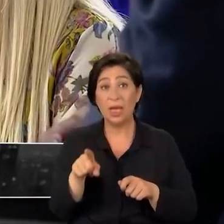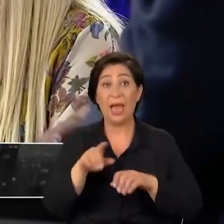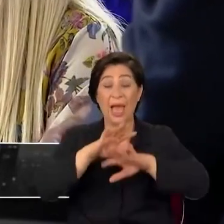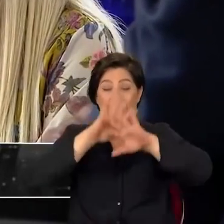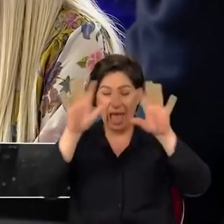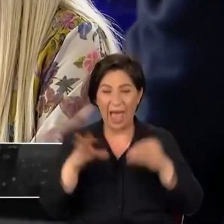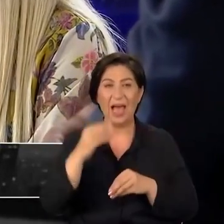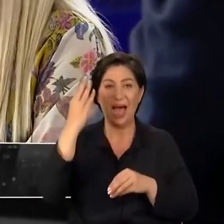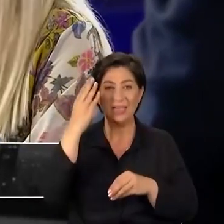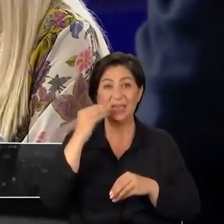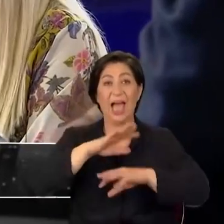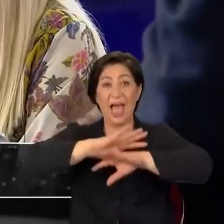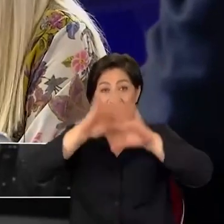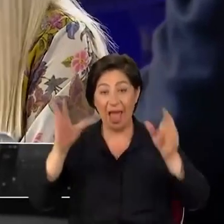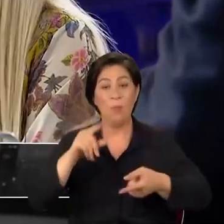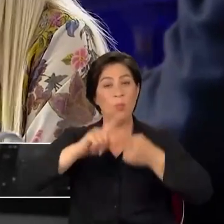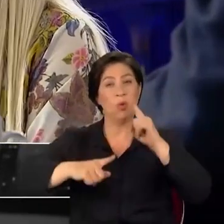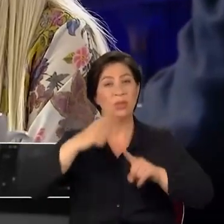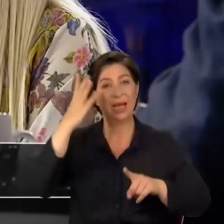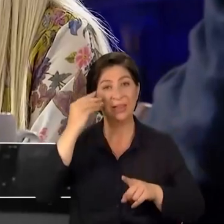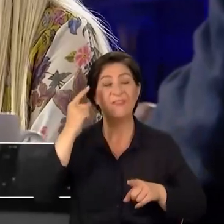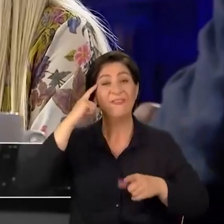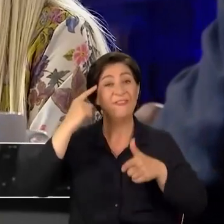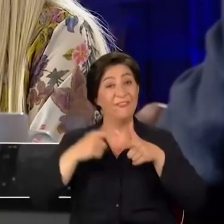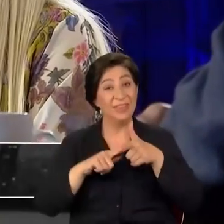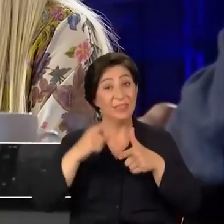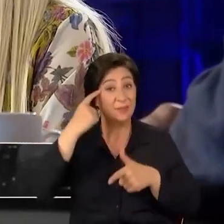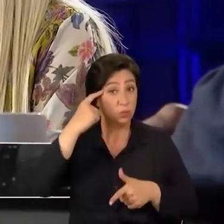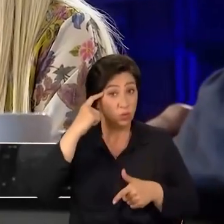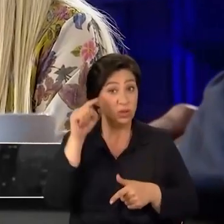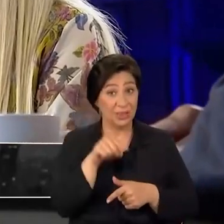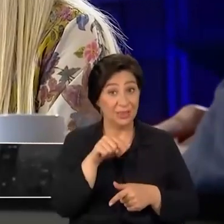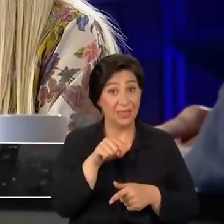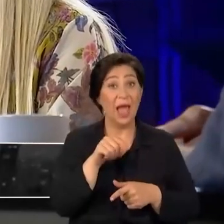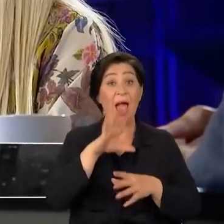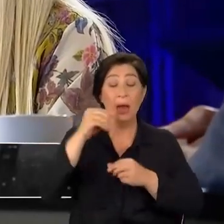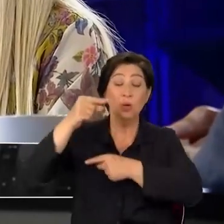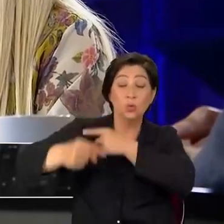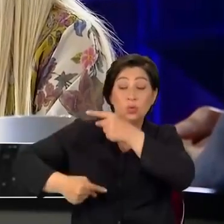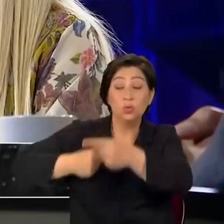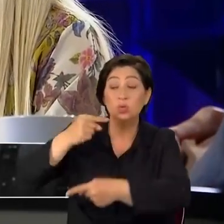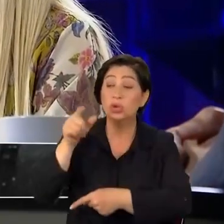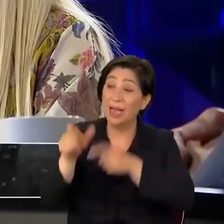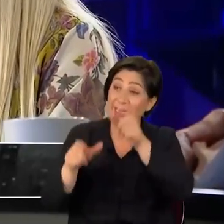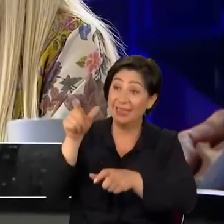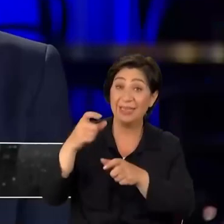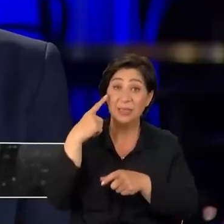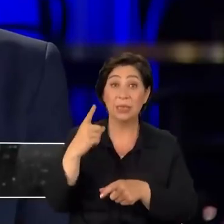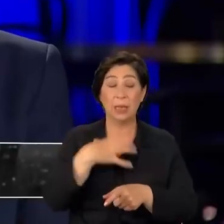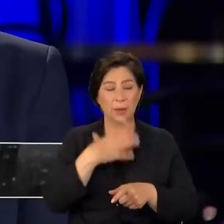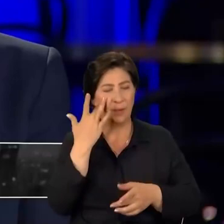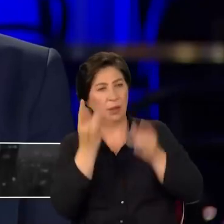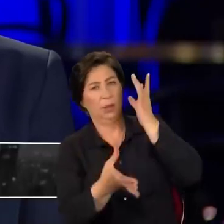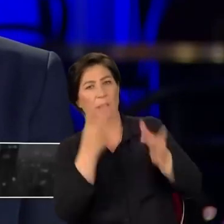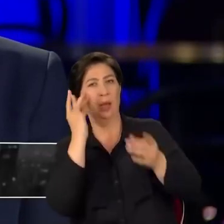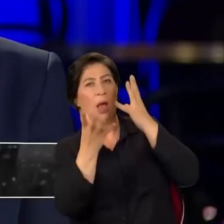her anlayışın, her siyasi anlayışın, felsefi diyelim, düşüncenin her kuşak tarafından bizzat keşfedilmesi lazım.